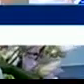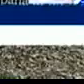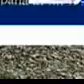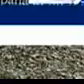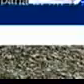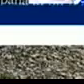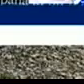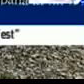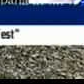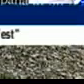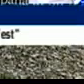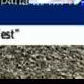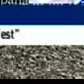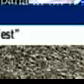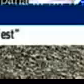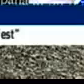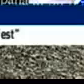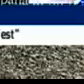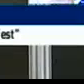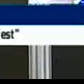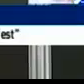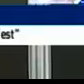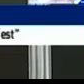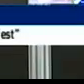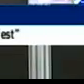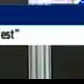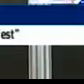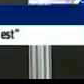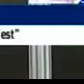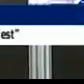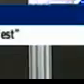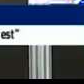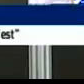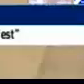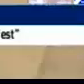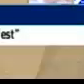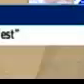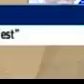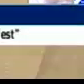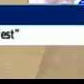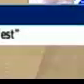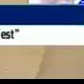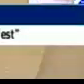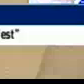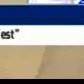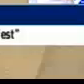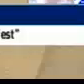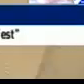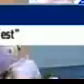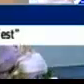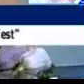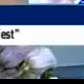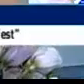să își demonstreze cele mai noi apariții editoriale și cele mai bune dintre ele, și publicul nostru iubitor